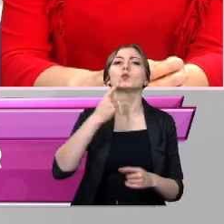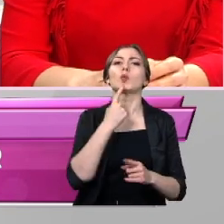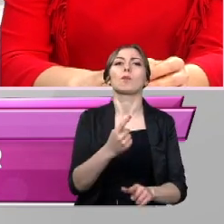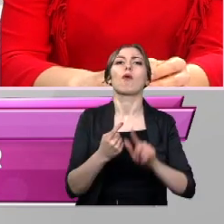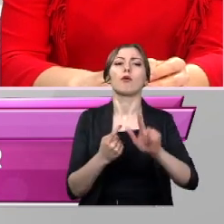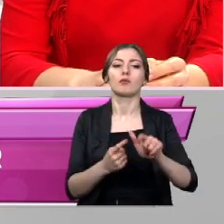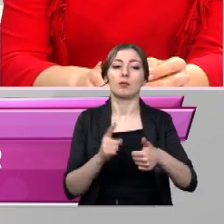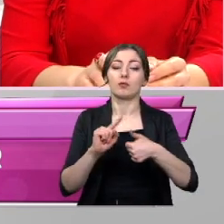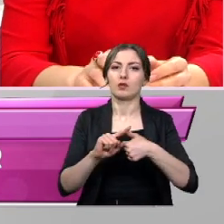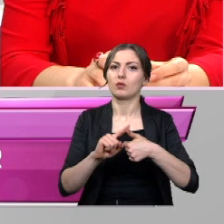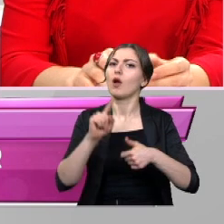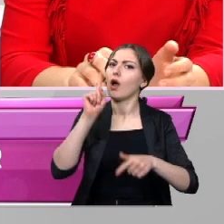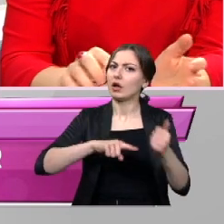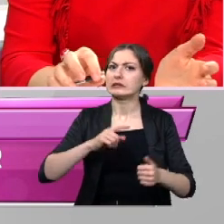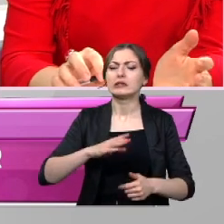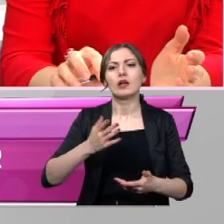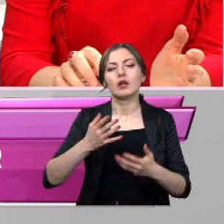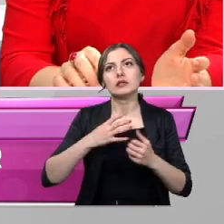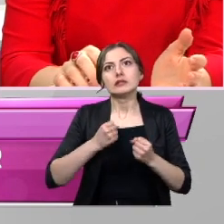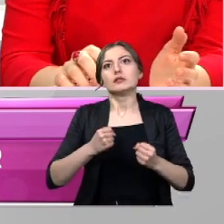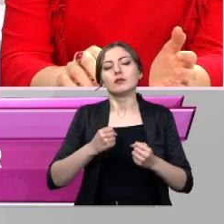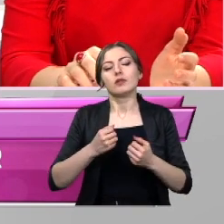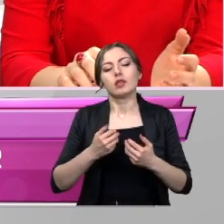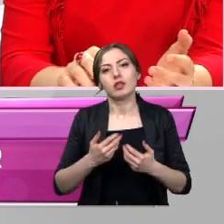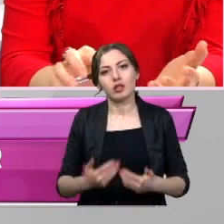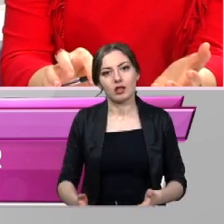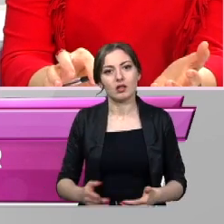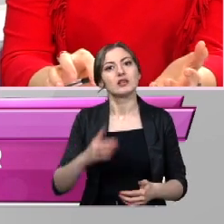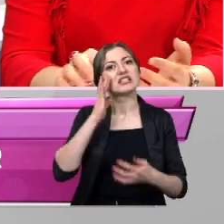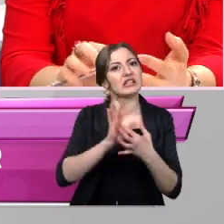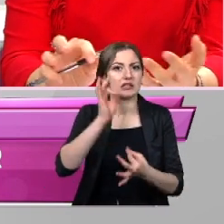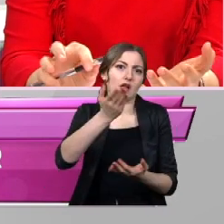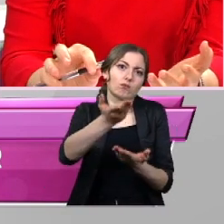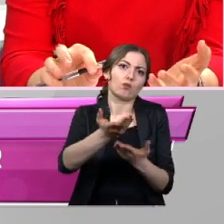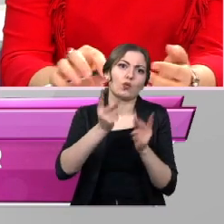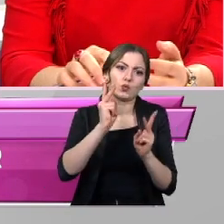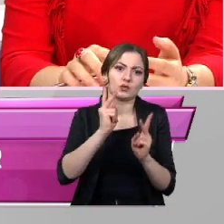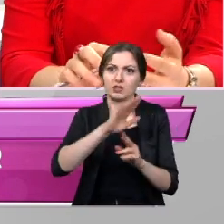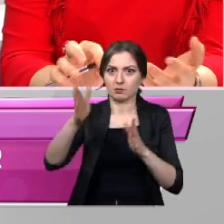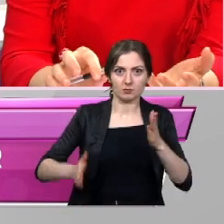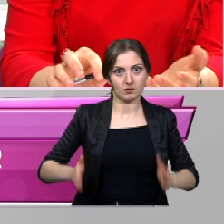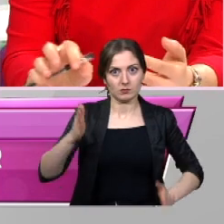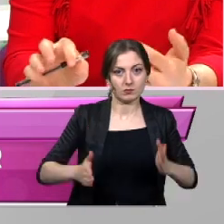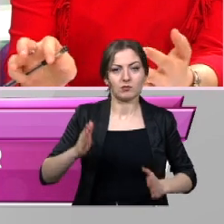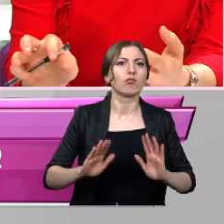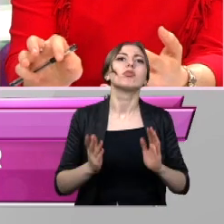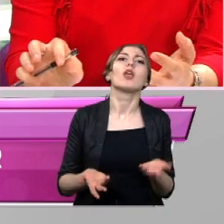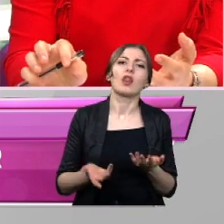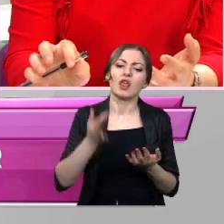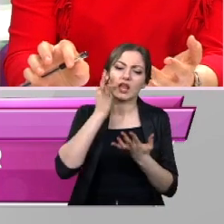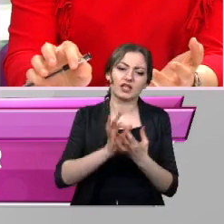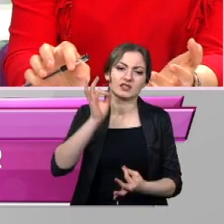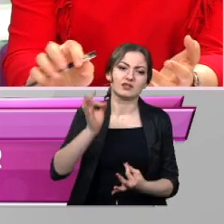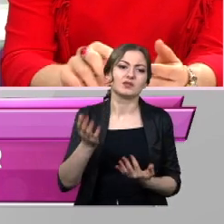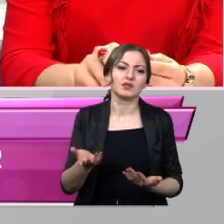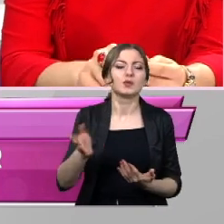Tabii ki arada tahammülünüz biter yani bu çok normal insansınız ya Hiçbirimiz robot değiliz robot olsak bile bir süre